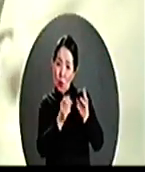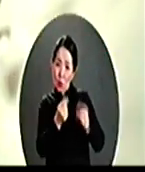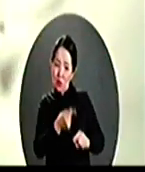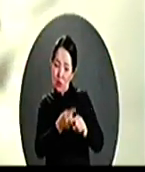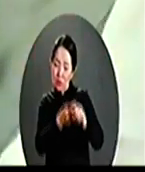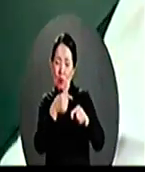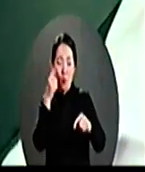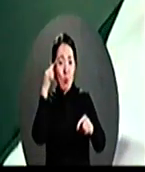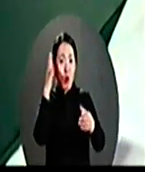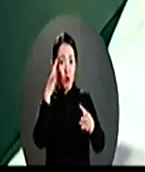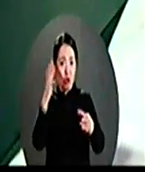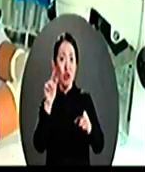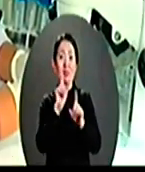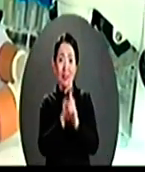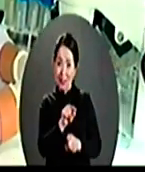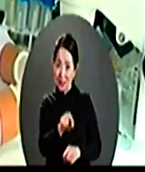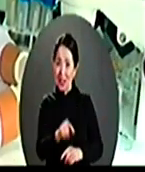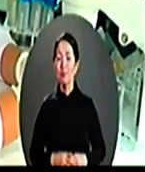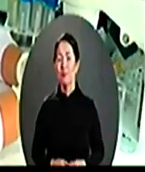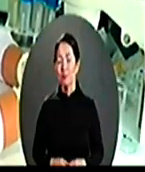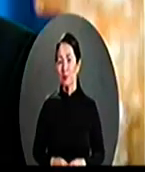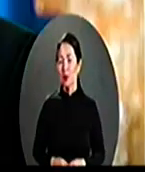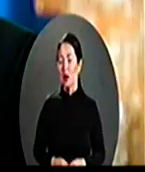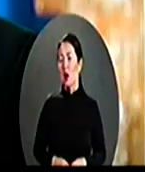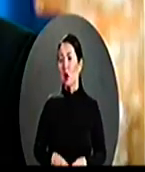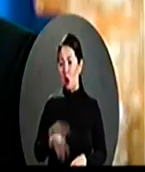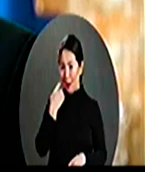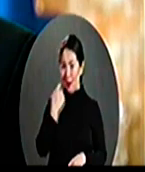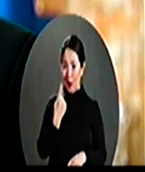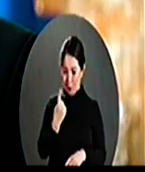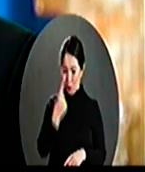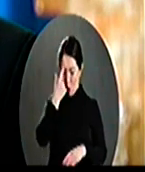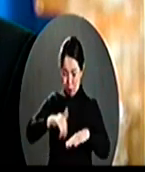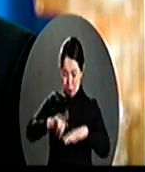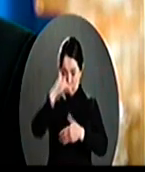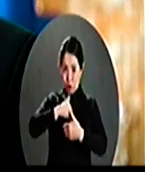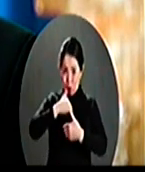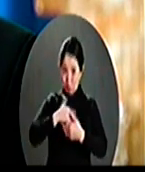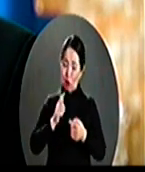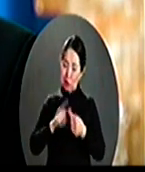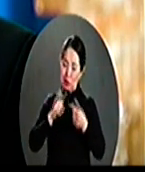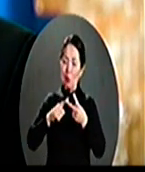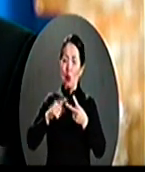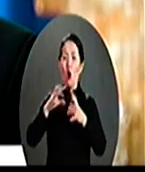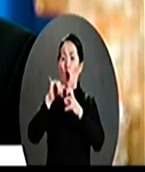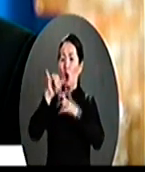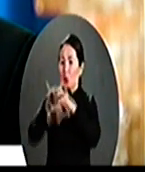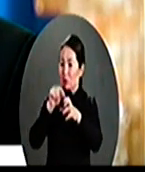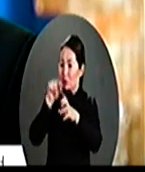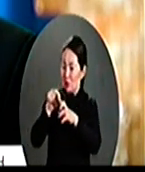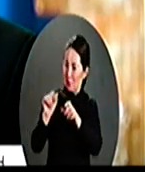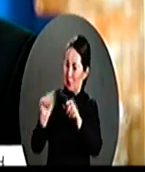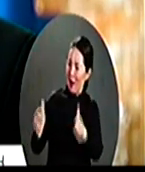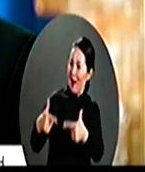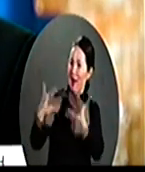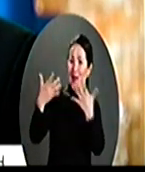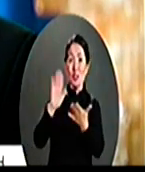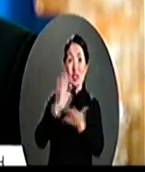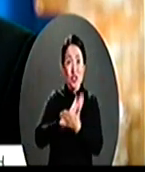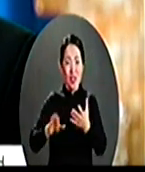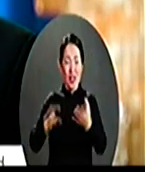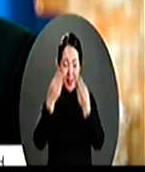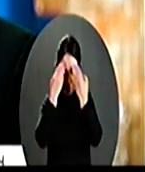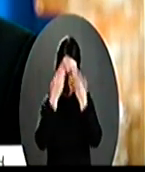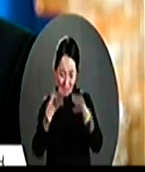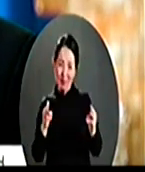салбарынхаа санхүүжилтийг нэмэх бодлого барьж байна. Зөвхөн дотооддод үдэггүй олон улс тэг дэлхийн хэмжээнд бол гайхагдсан